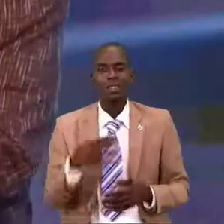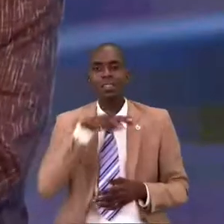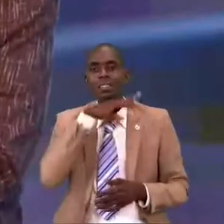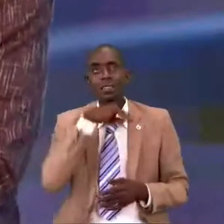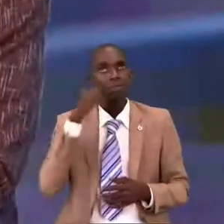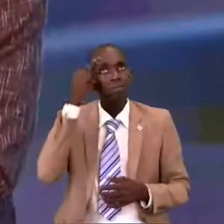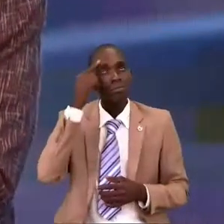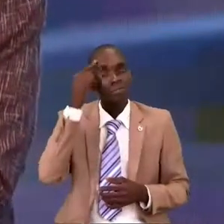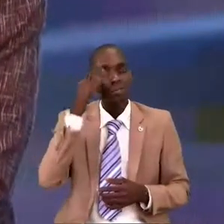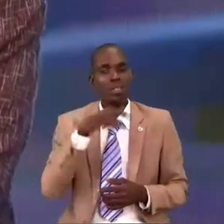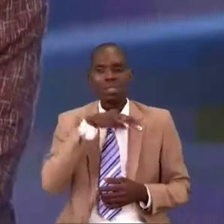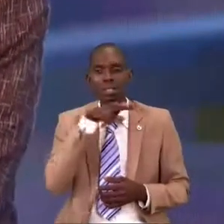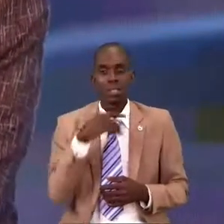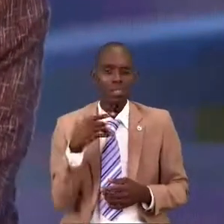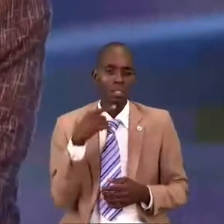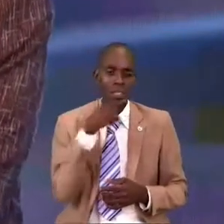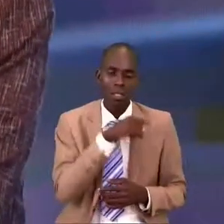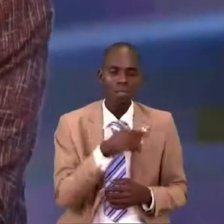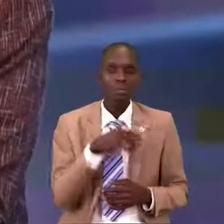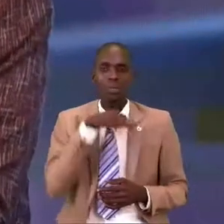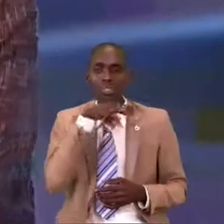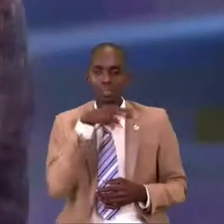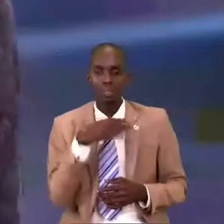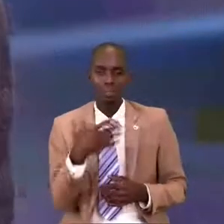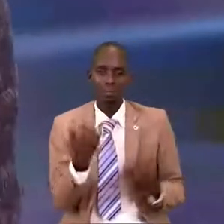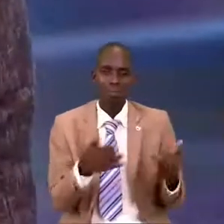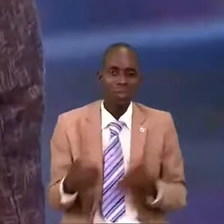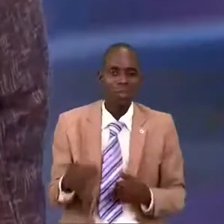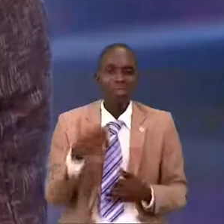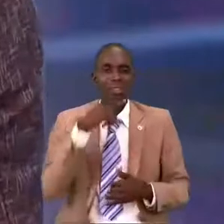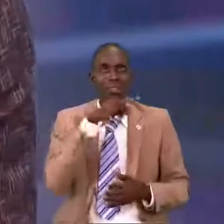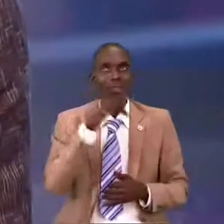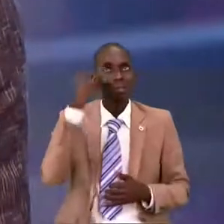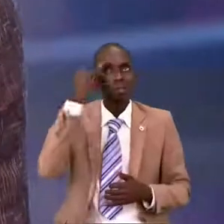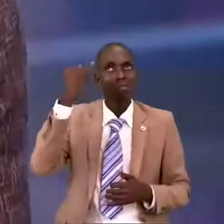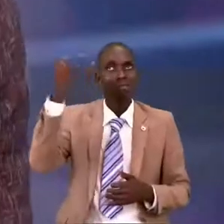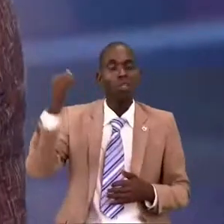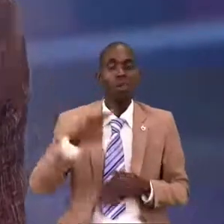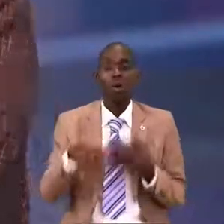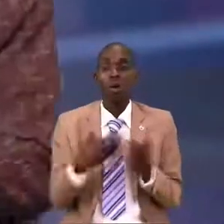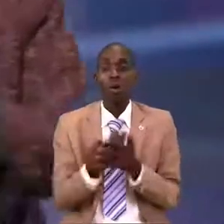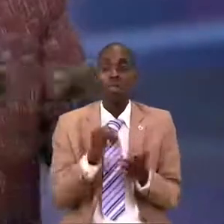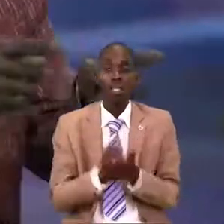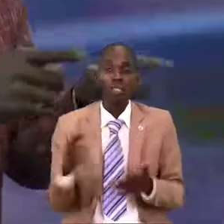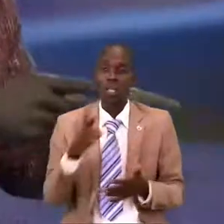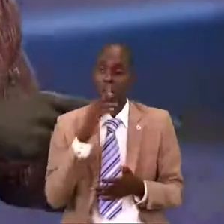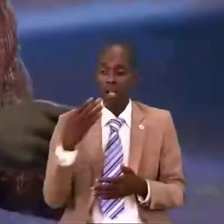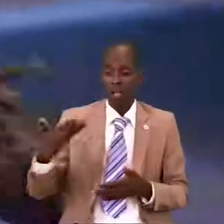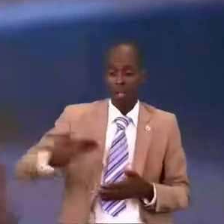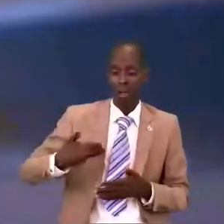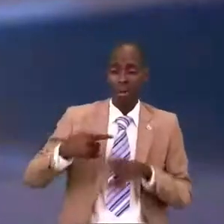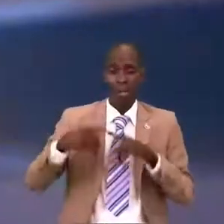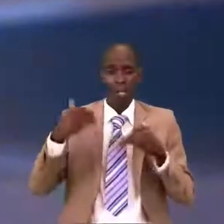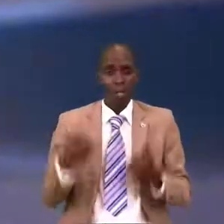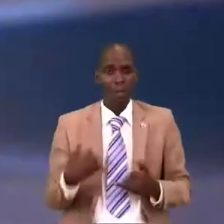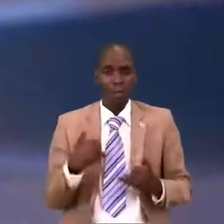sales, tout était là. Maintenant, nous venons à Christ. Et le sang de Jésus-Christ qui nous pardonne, nous